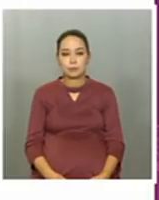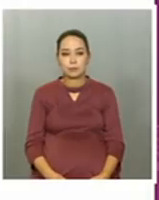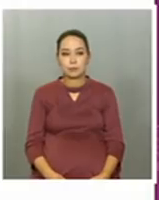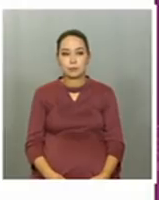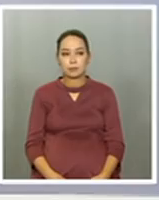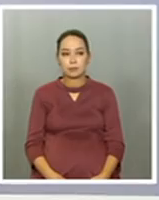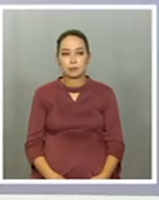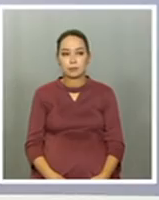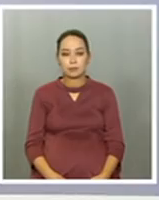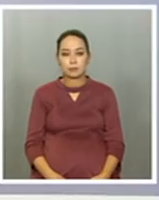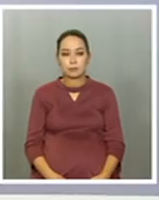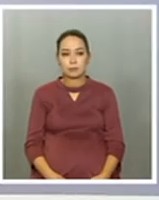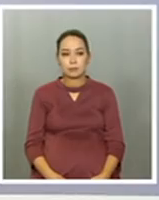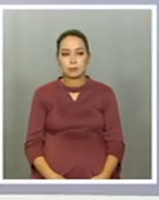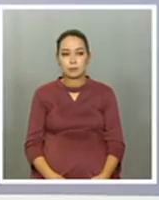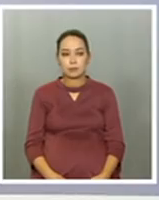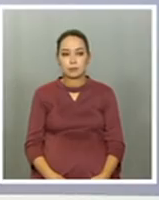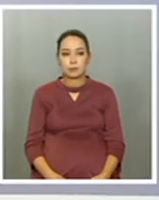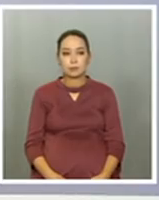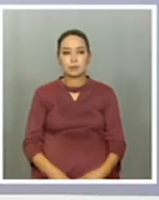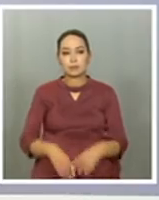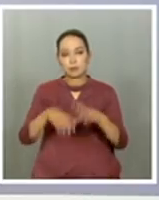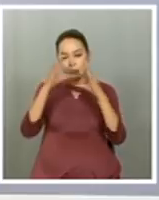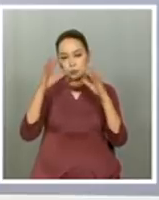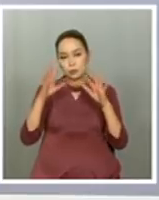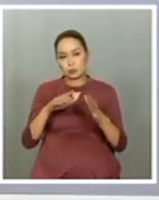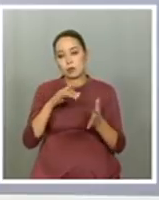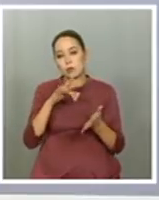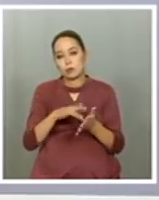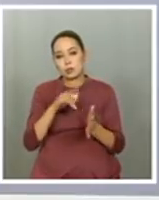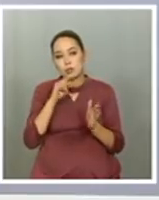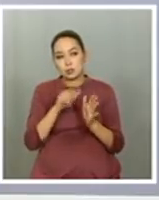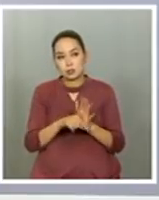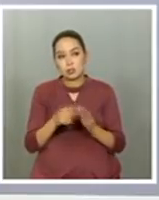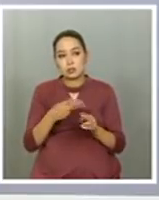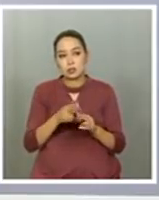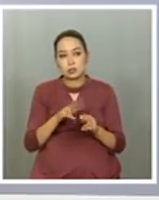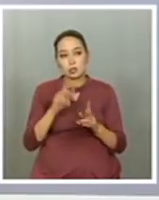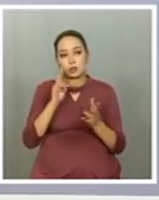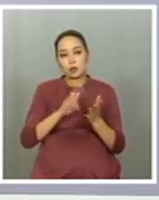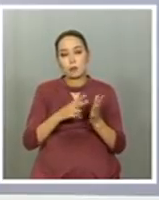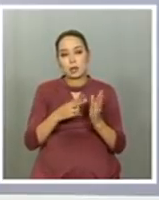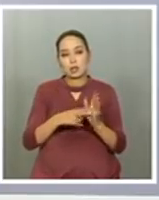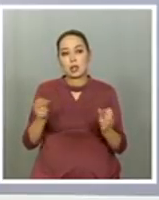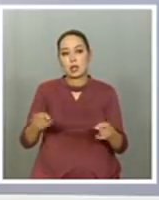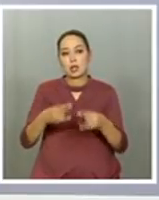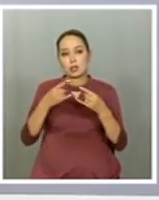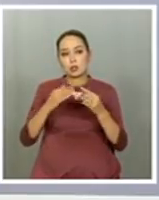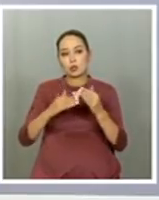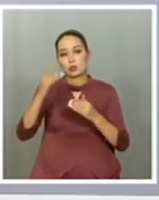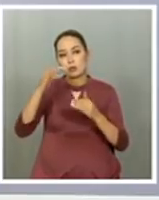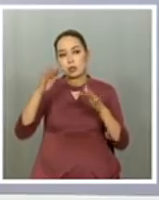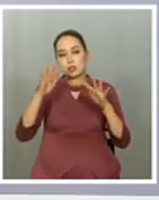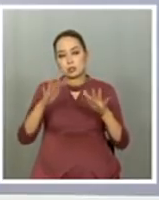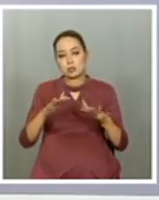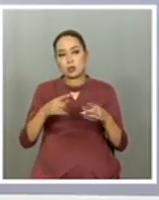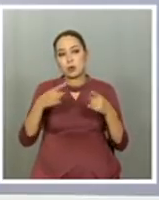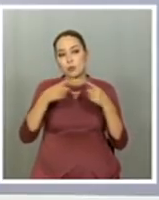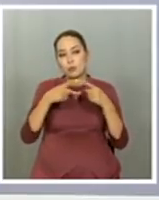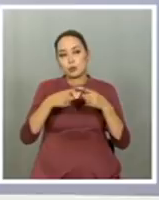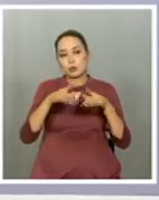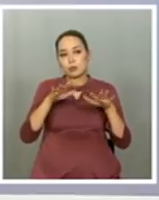аламыз. Бұлттық ортаға кіргеннен кейін жобаны экранның жоғарғы бұрышында